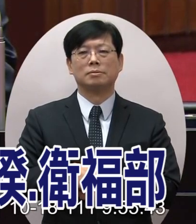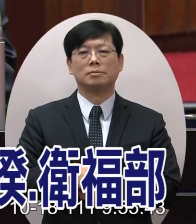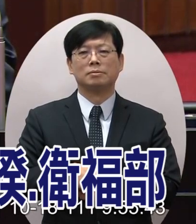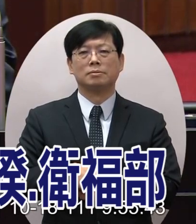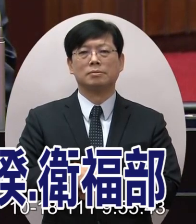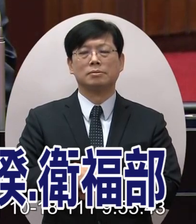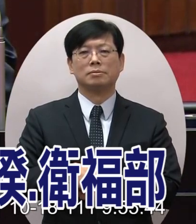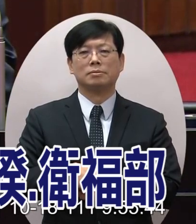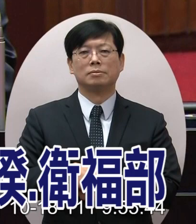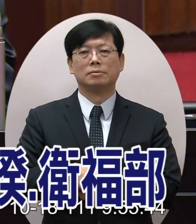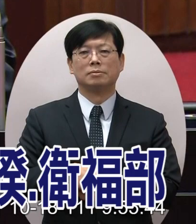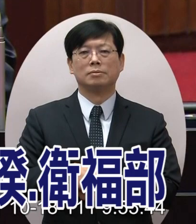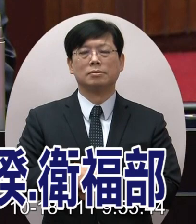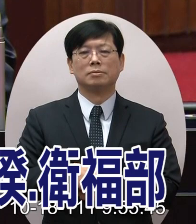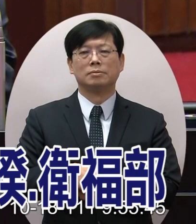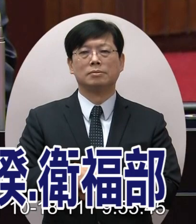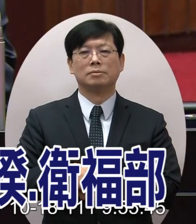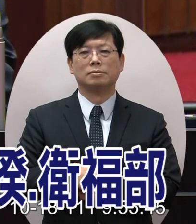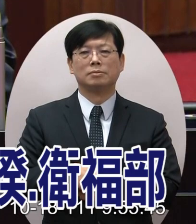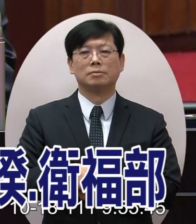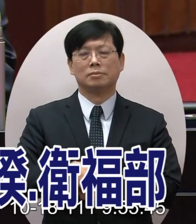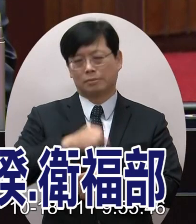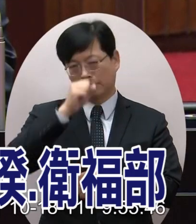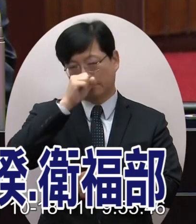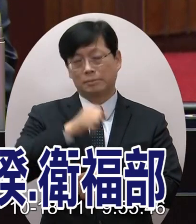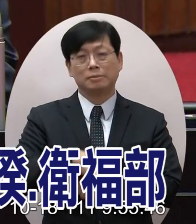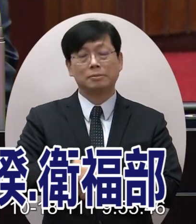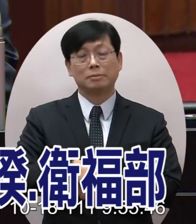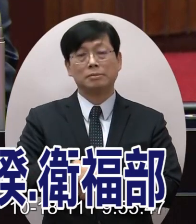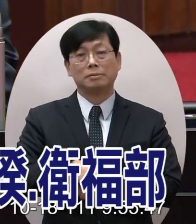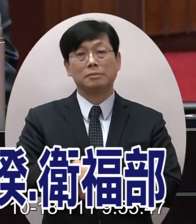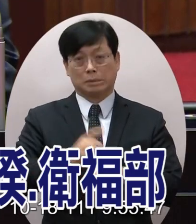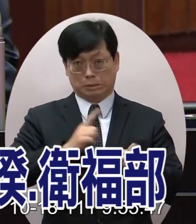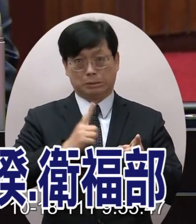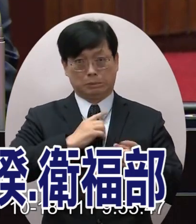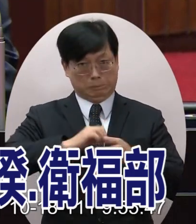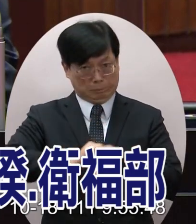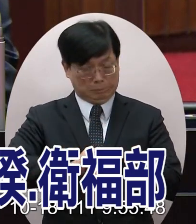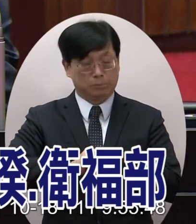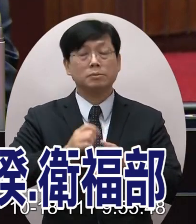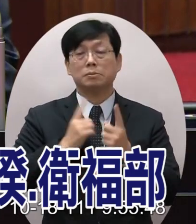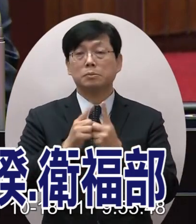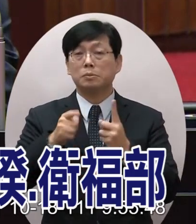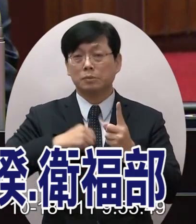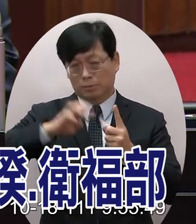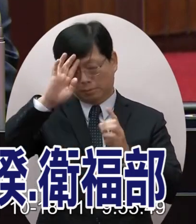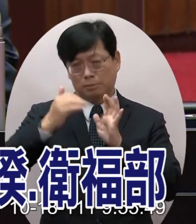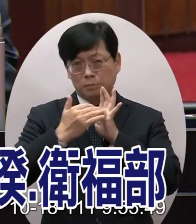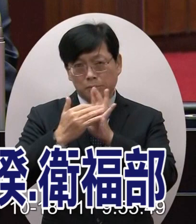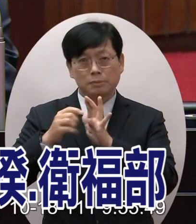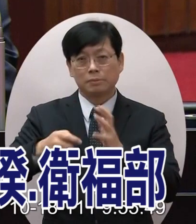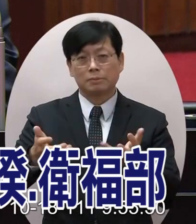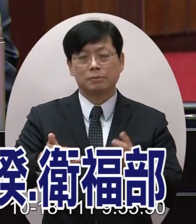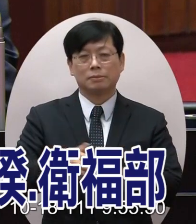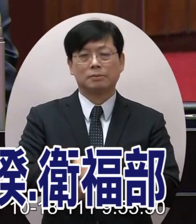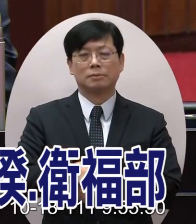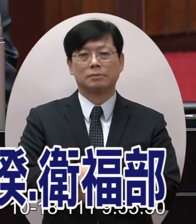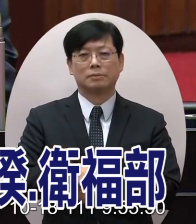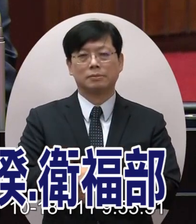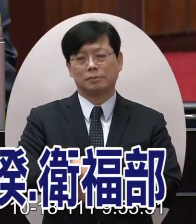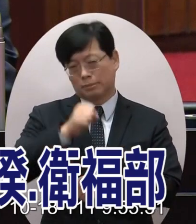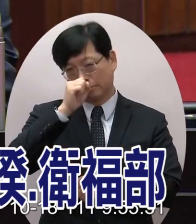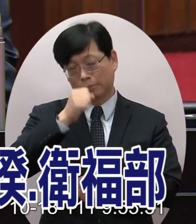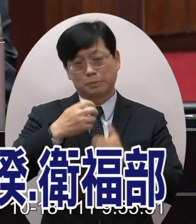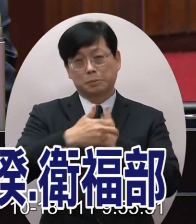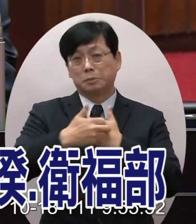哪一个人的独创，不是这样，是大家一再斟酌。 你对于防疫的部分 提出来报告， 好，